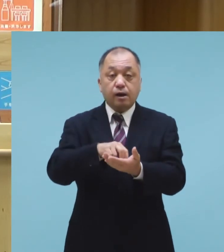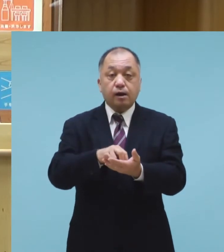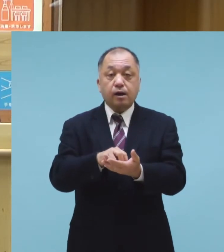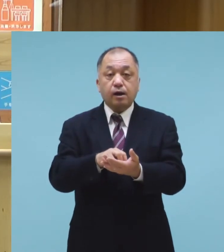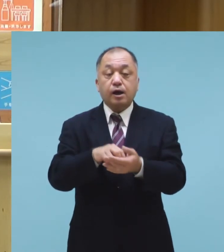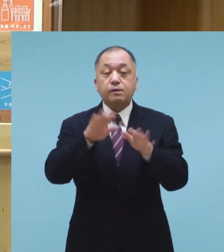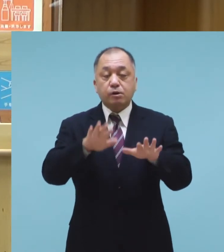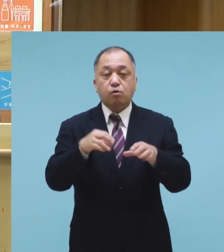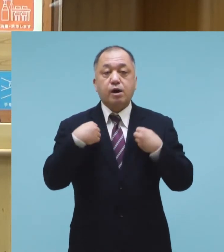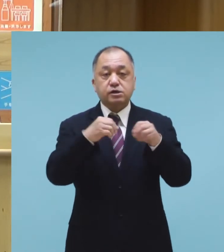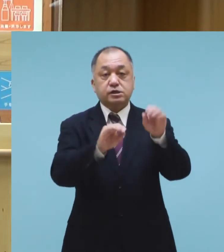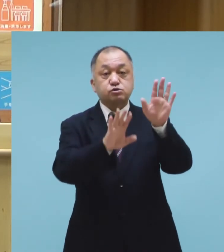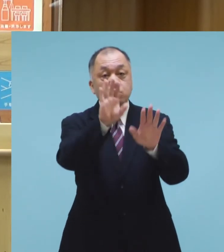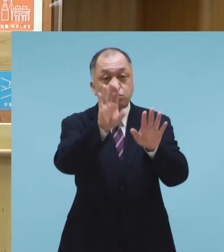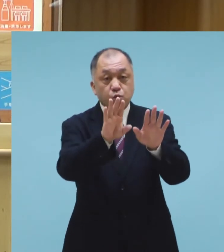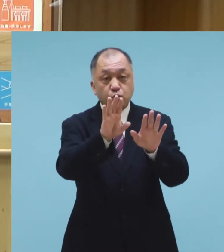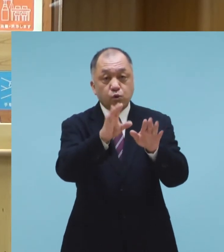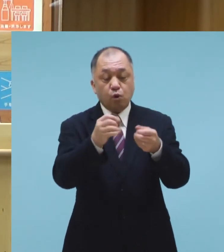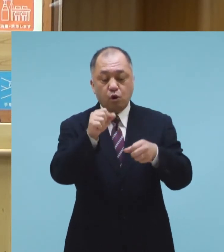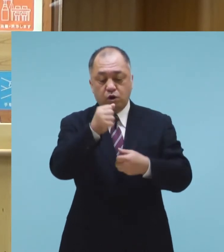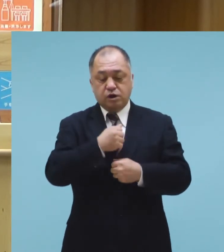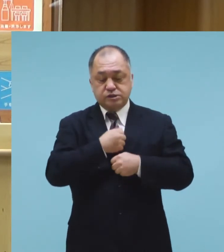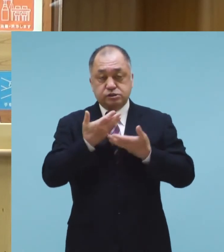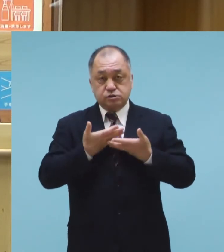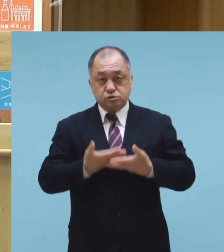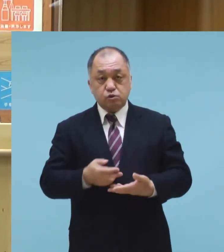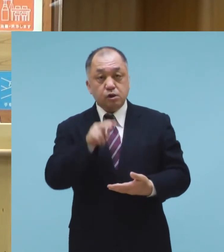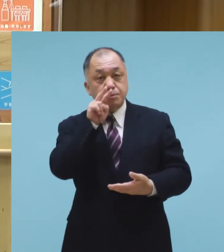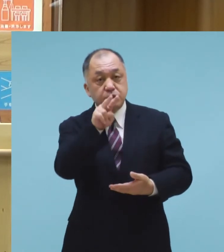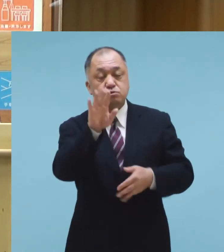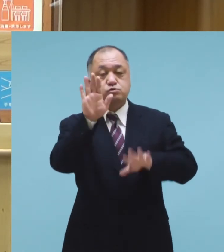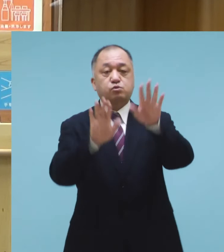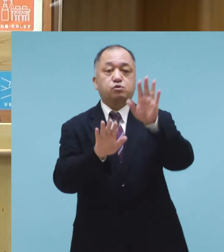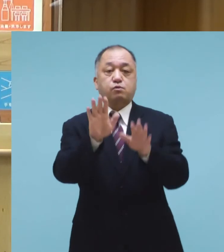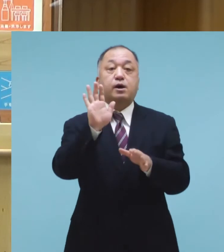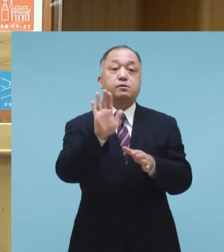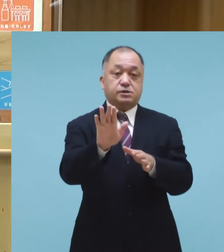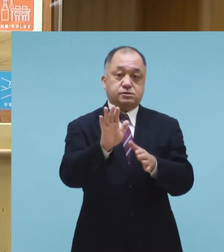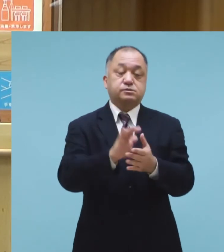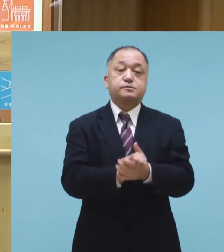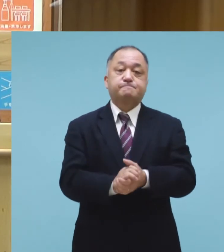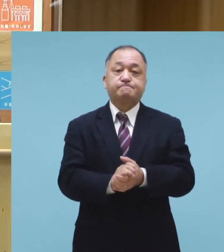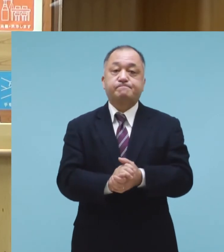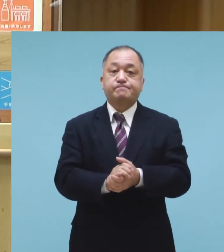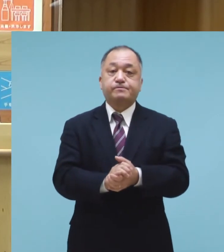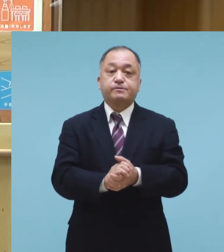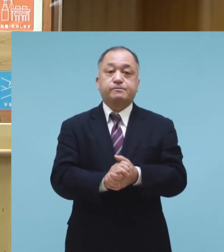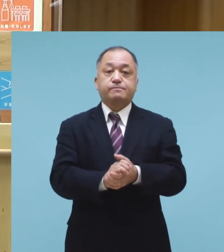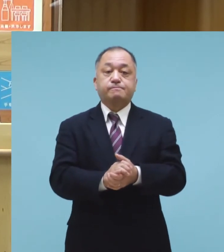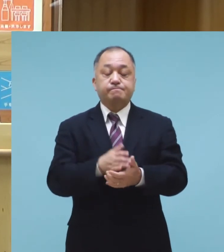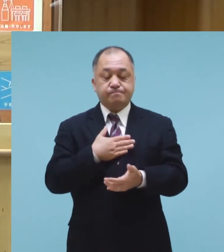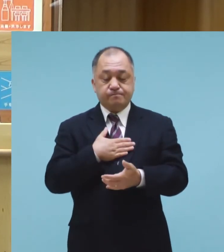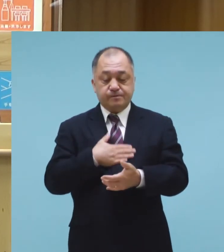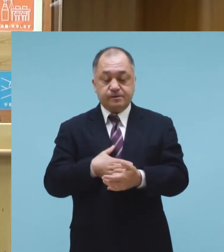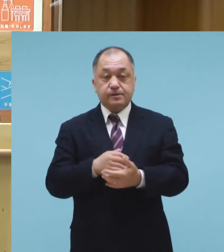の足元の状況というのを慎重に見ているという状況があります。 分かりました、